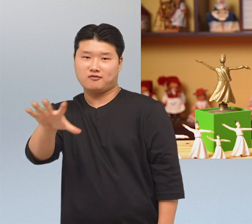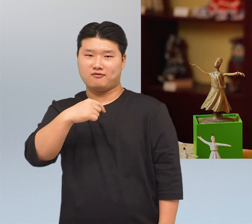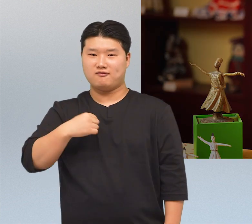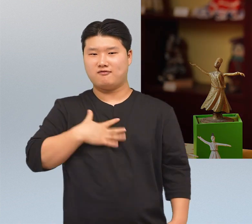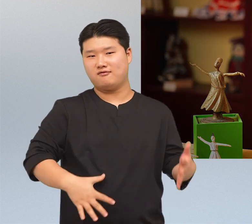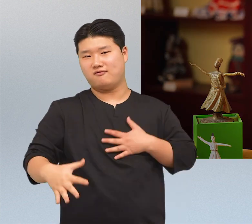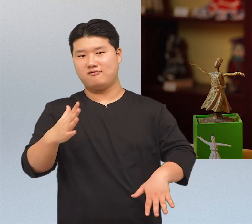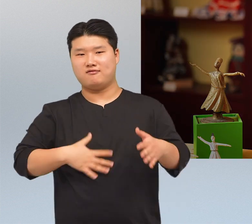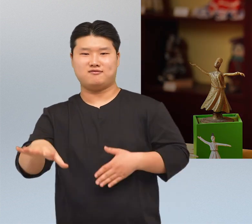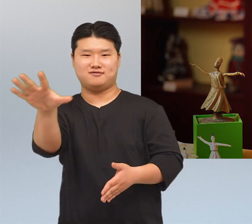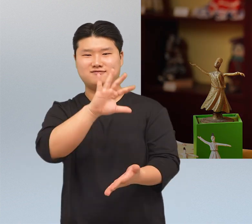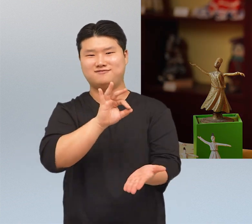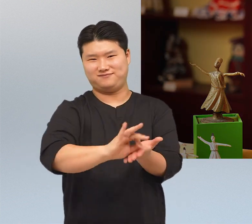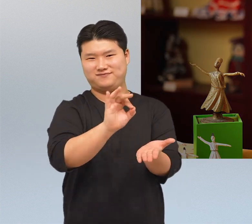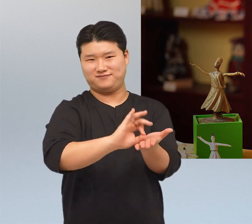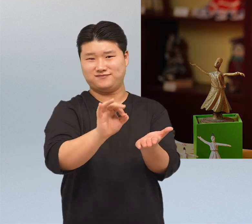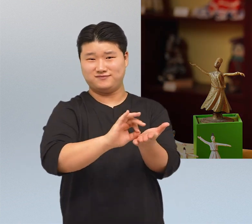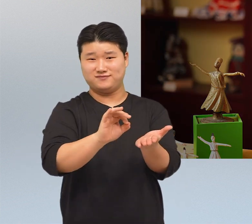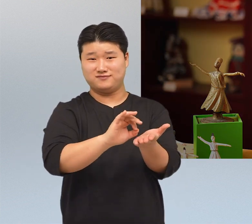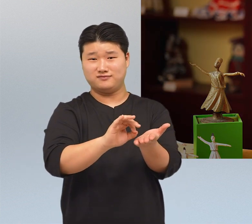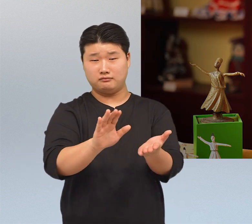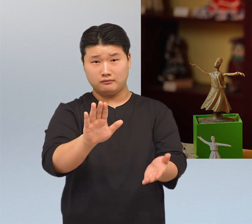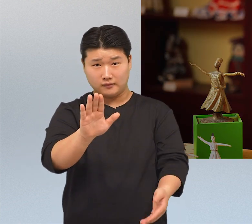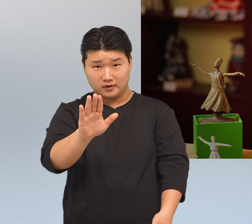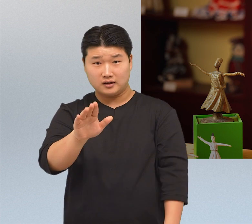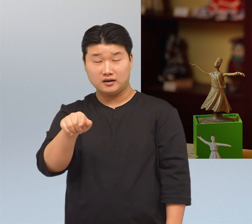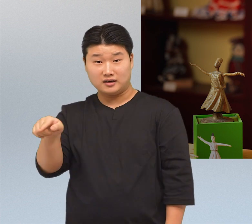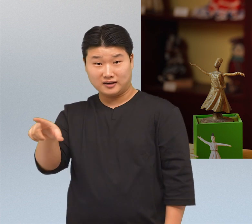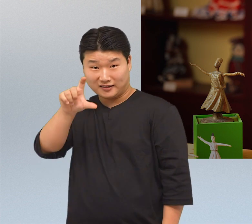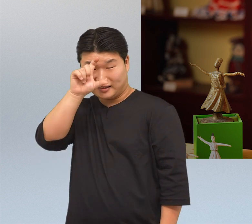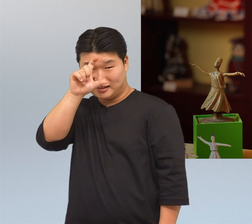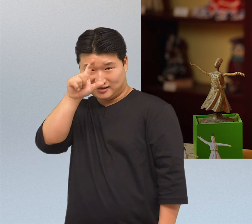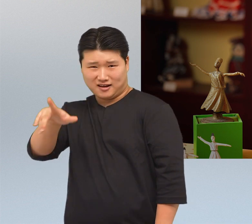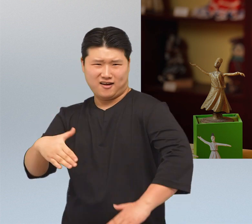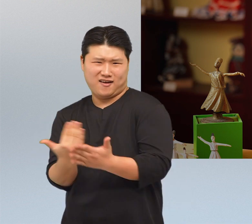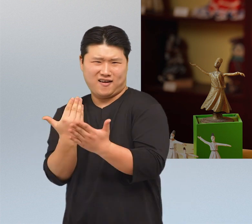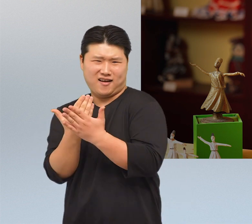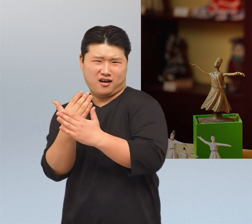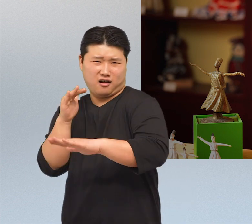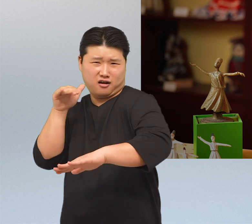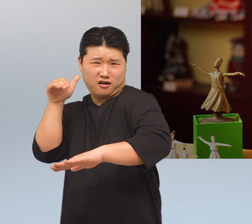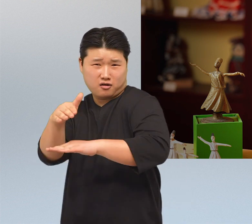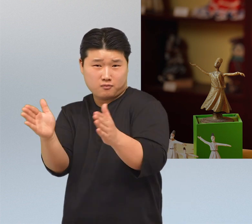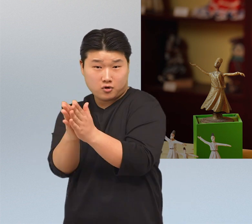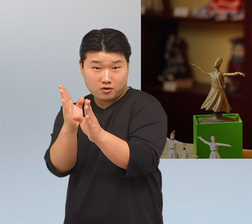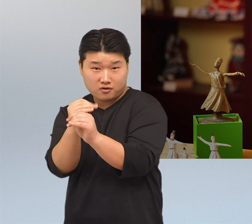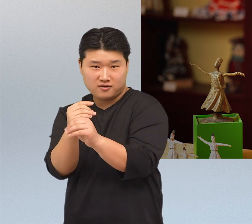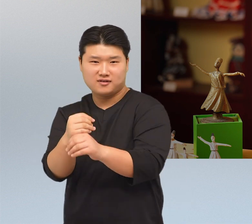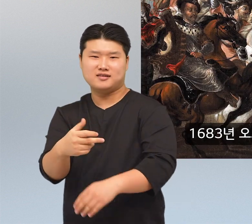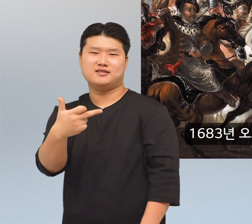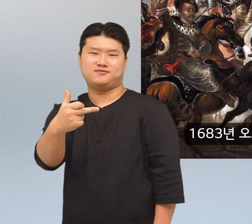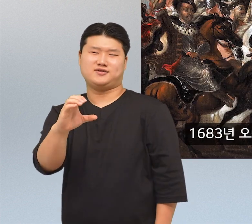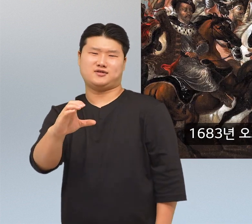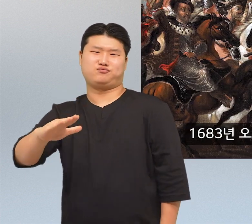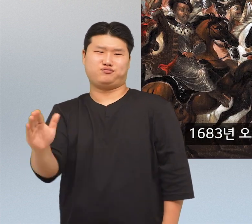따라했습니다. 하지만 오스만 제국의 영화는 17세기부터 조금씩 기울기 시작했습니다.